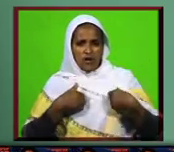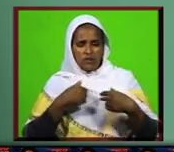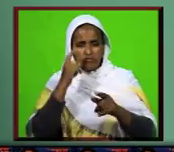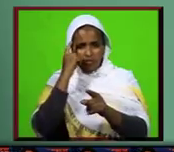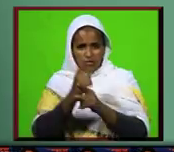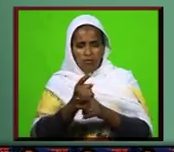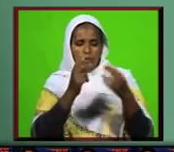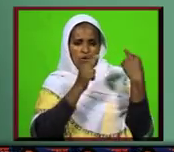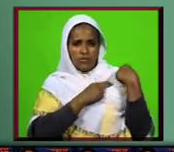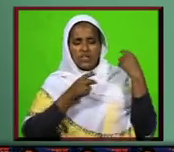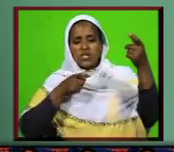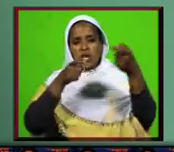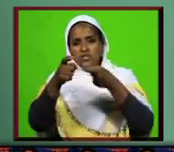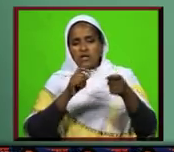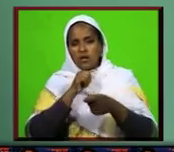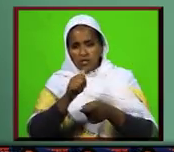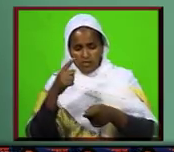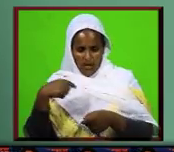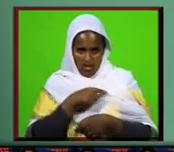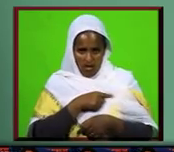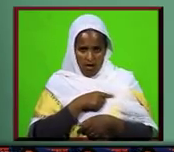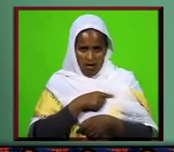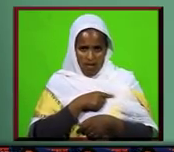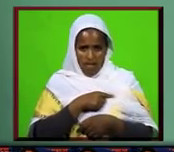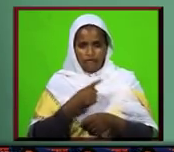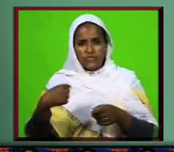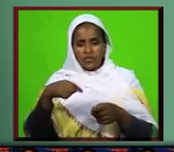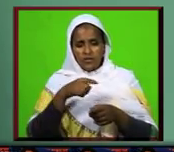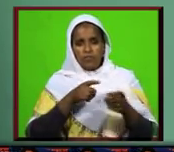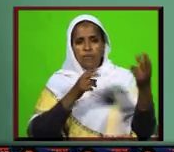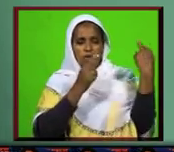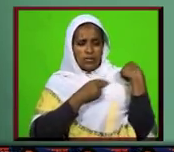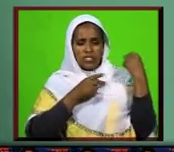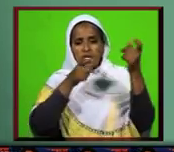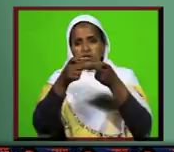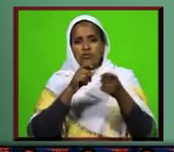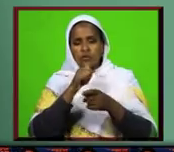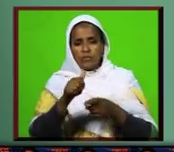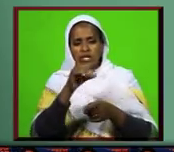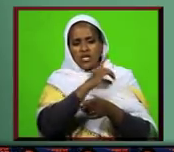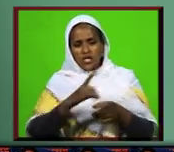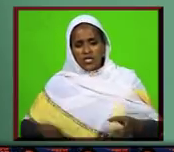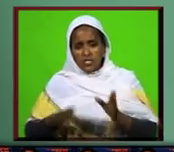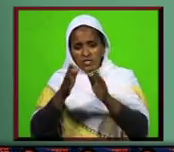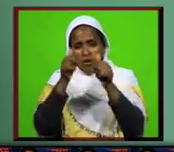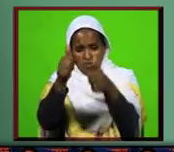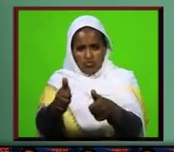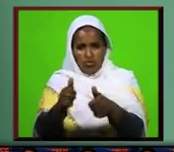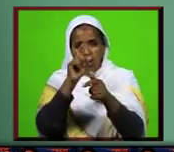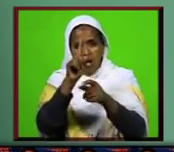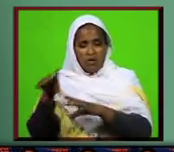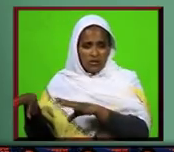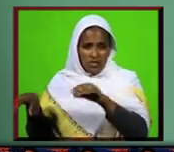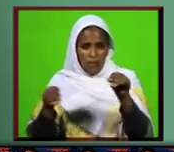በአግባቡ በባለቤትነት እያስተዳደረው አይደለም። ለኛ በባለቤትነት እያስተዳደረው አይደለም። ምእመን ራሱ